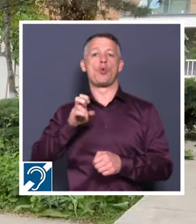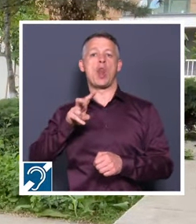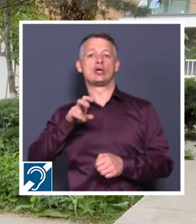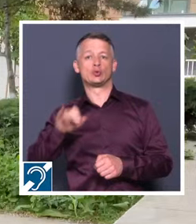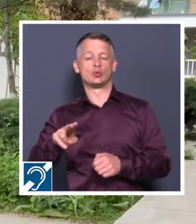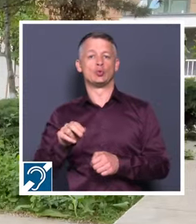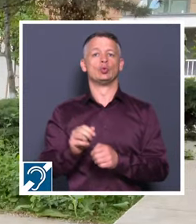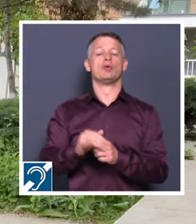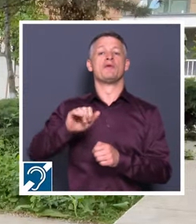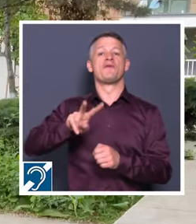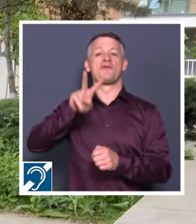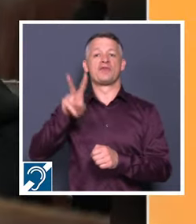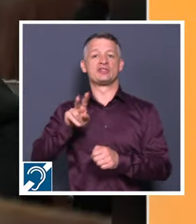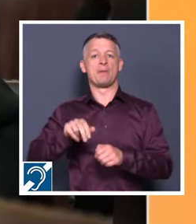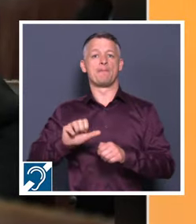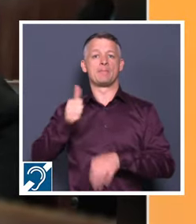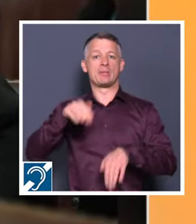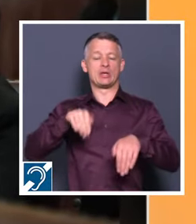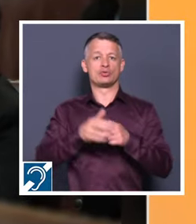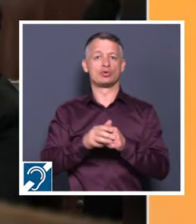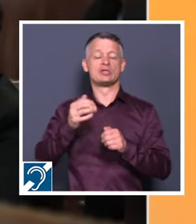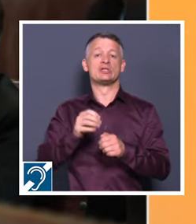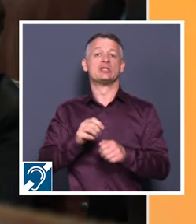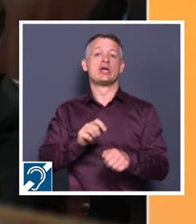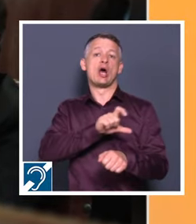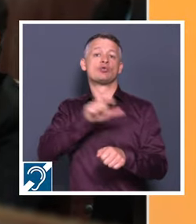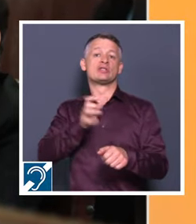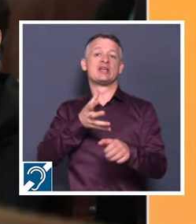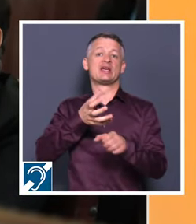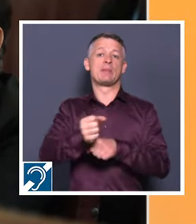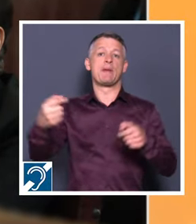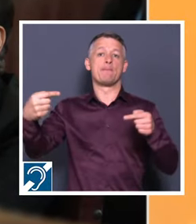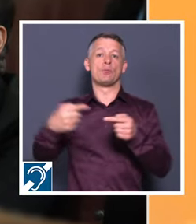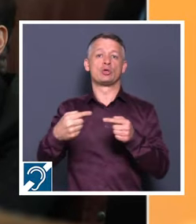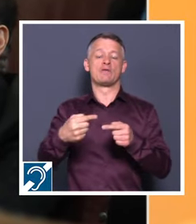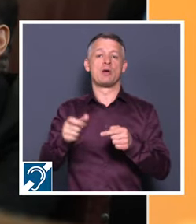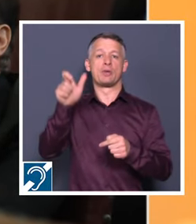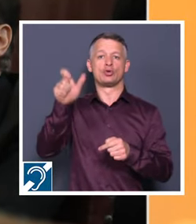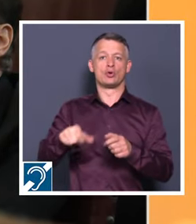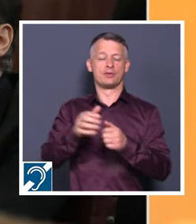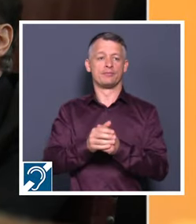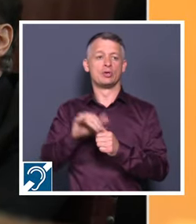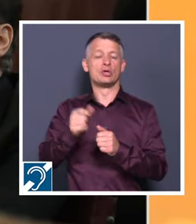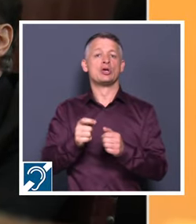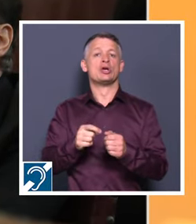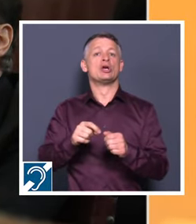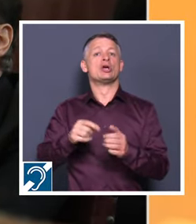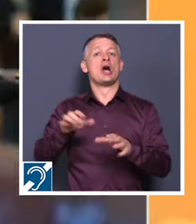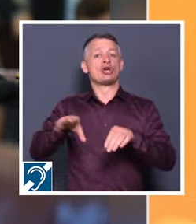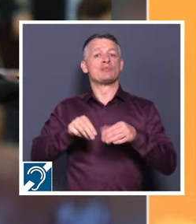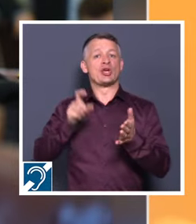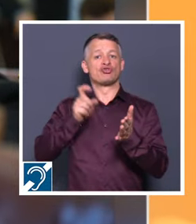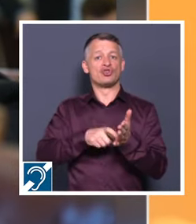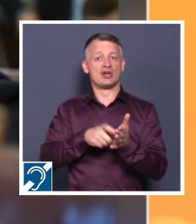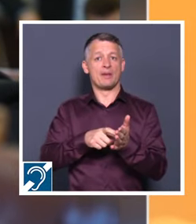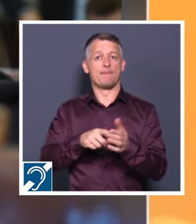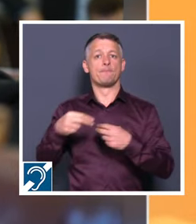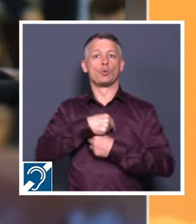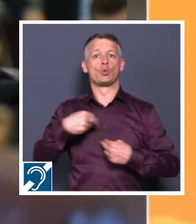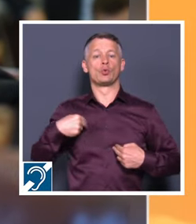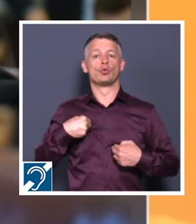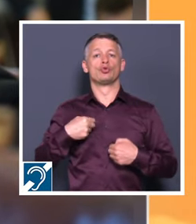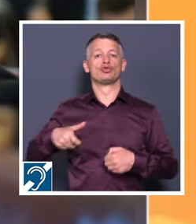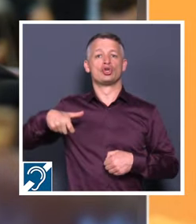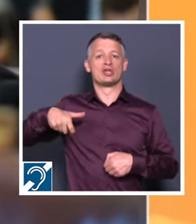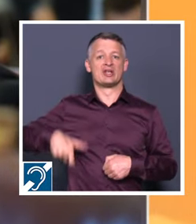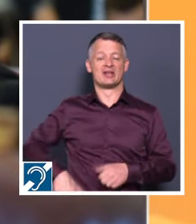împotriva umanității. Ce s-a întâmplat acum? Președintele Klaus Iohannis a acceptat solicitarea procurorului general. Acum urmează ca toate documentele să meargă